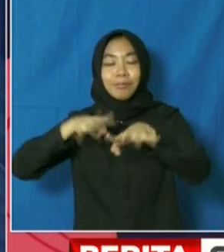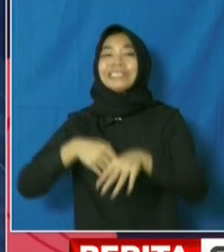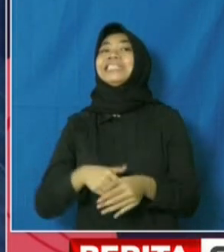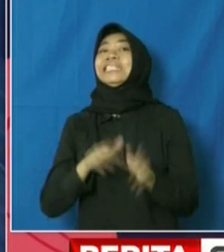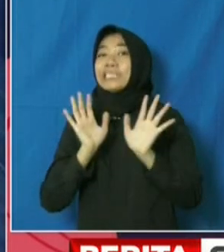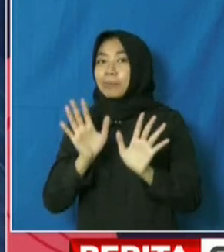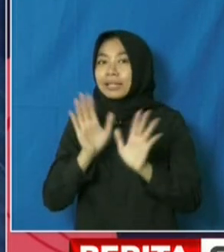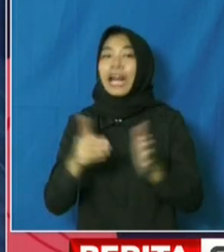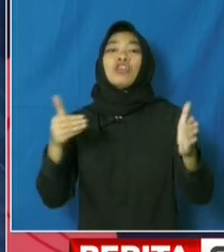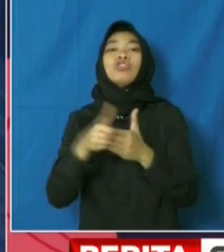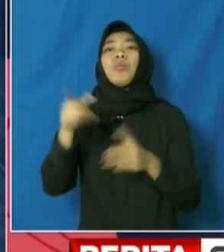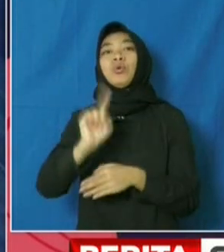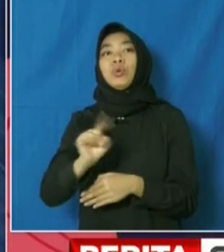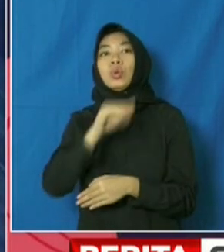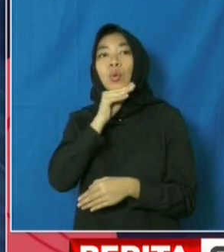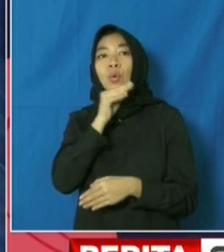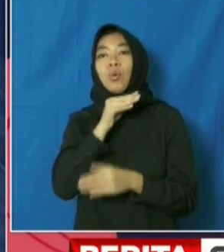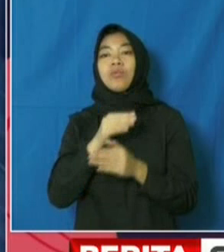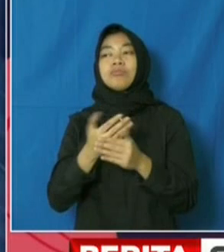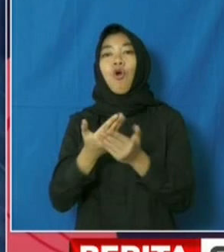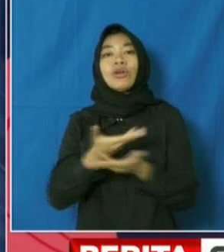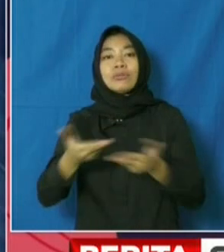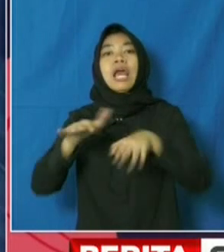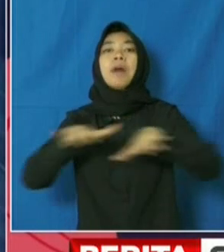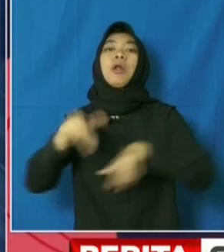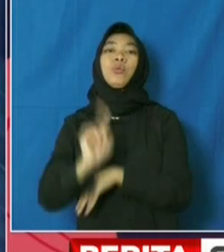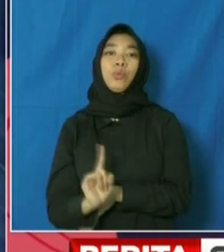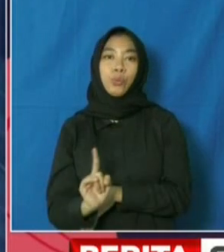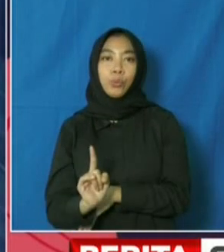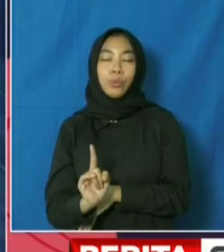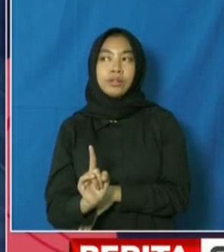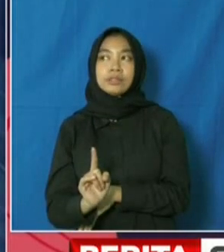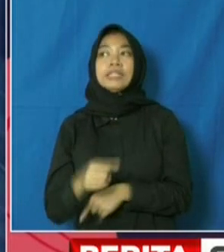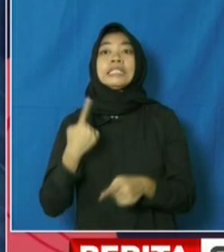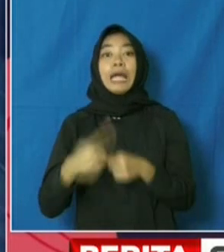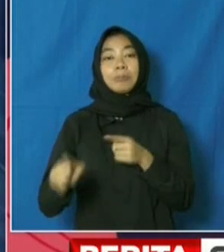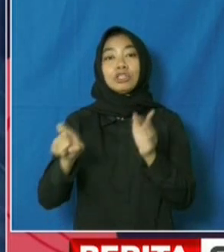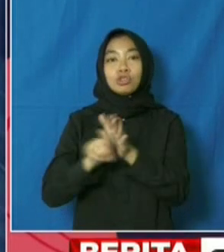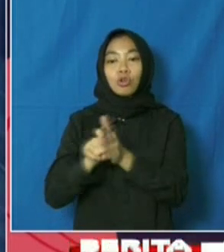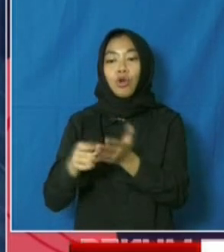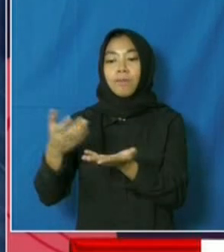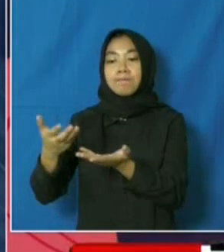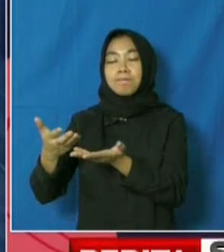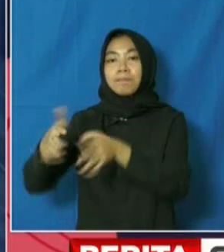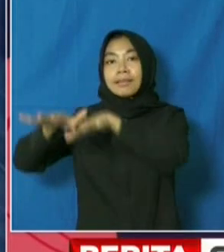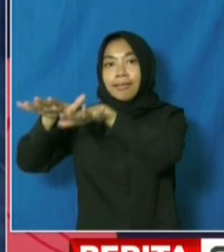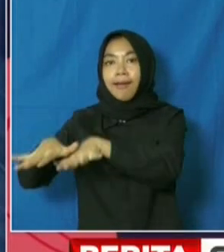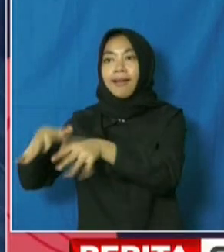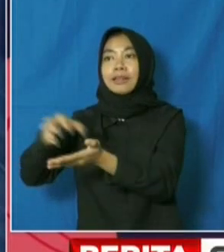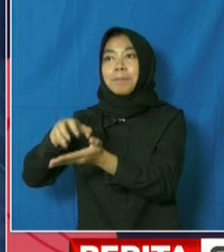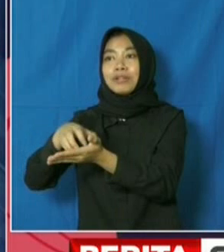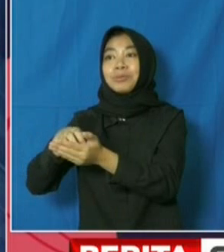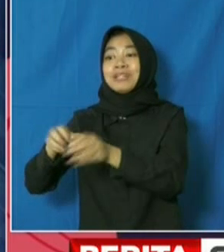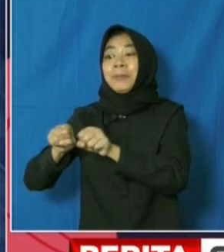sementara waktu sampai kondisi normal sementara kalau masih berada di dalam kawasan yang penularannya